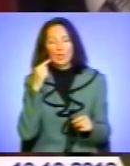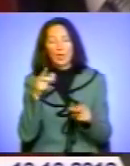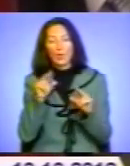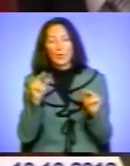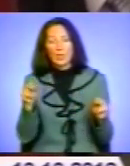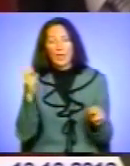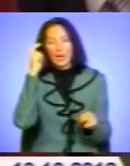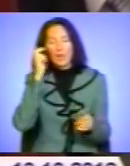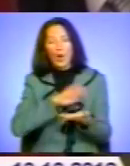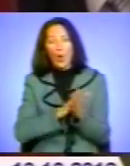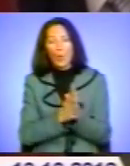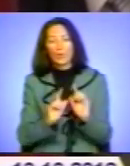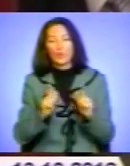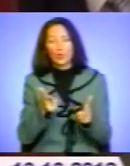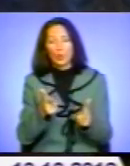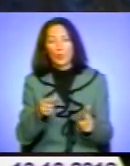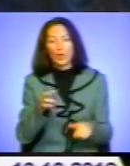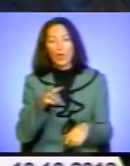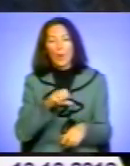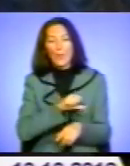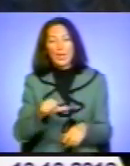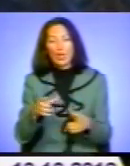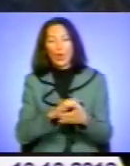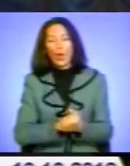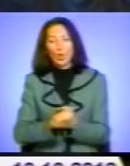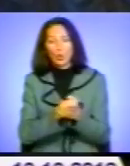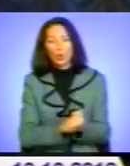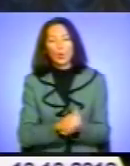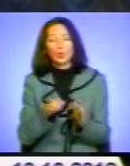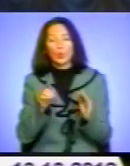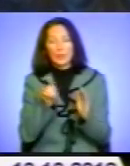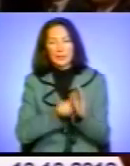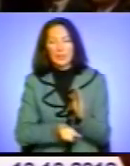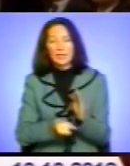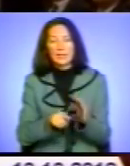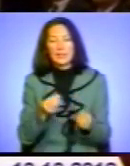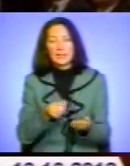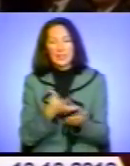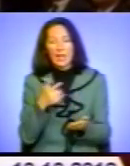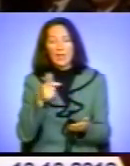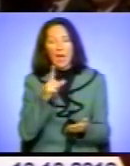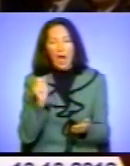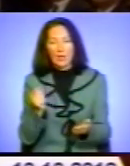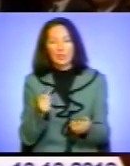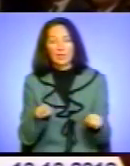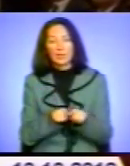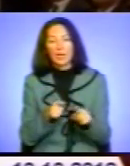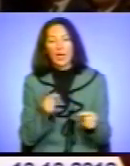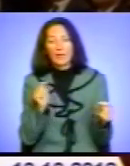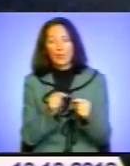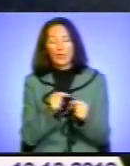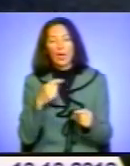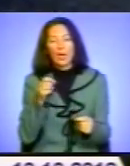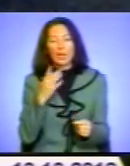дасть змогу знизити ціну на російський газ до 160 доларів за тисячу кубів. Азаров наголосив, в цілому це відповідає національним інтересам, оскільки